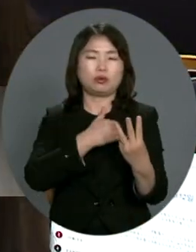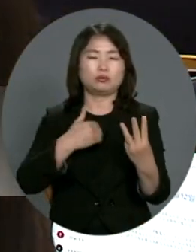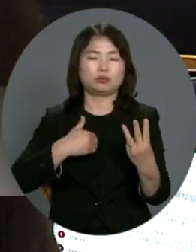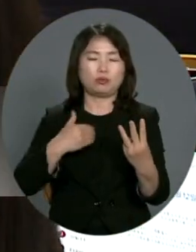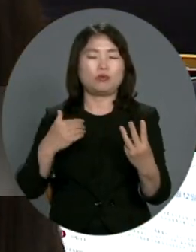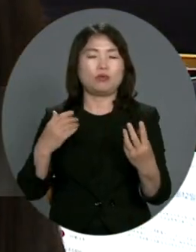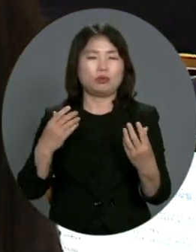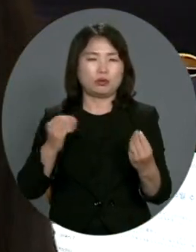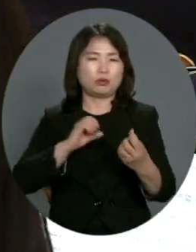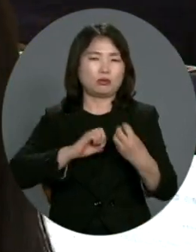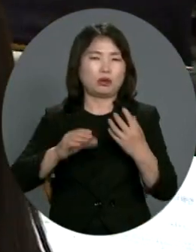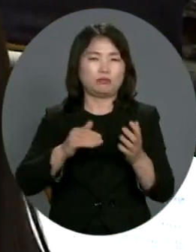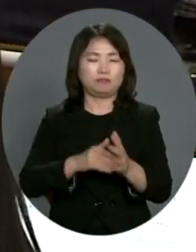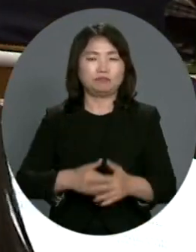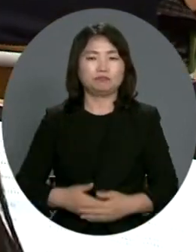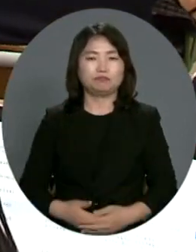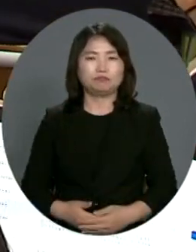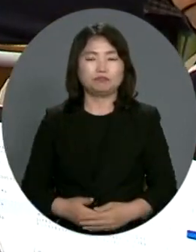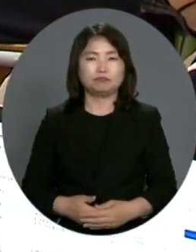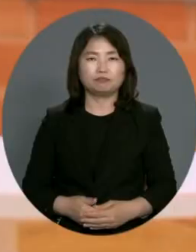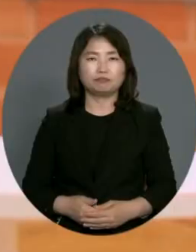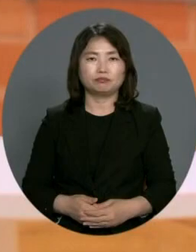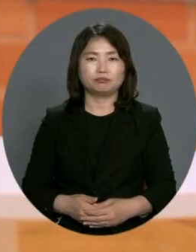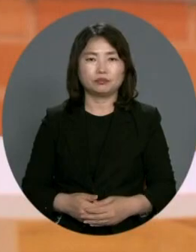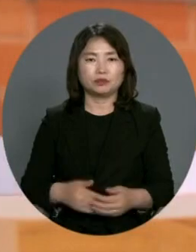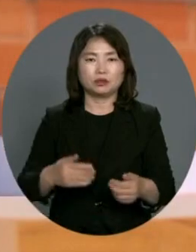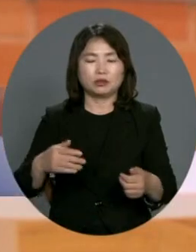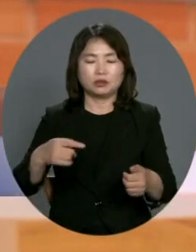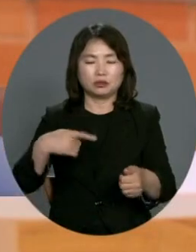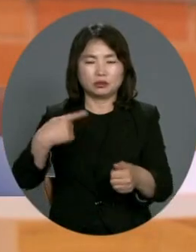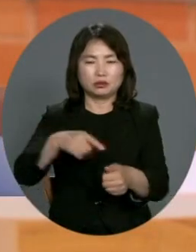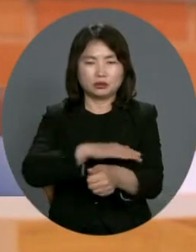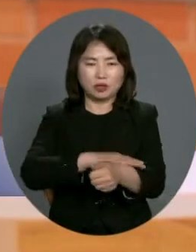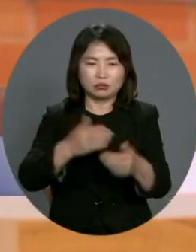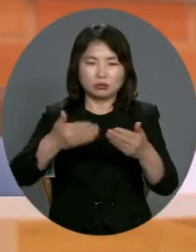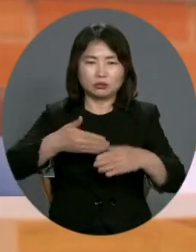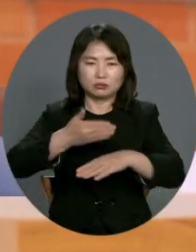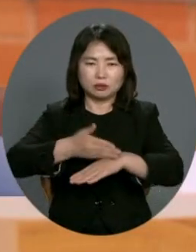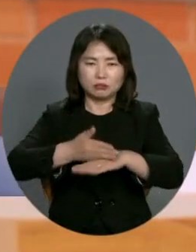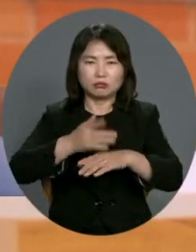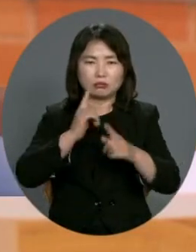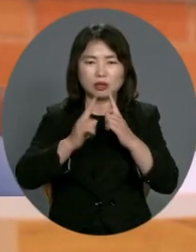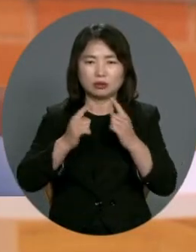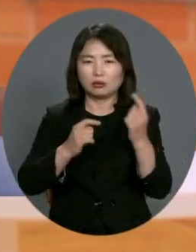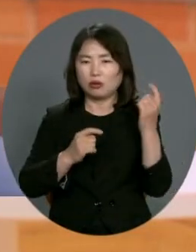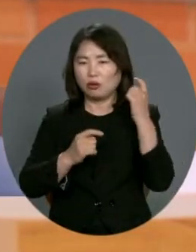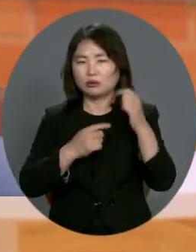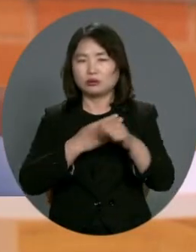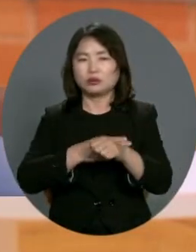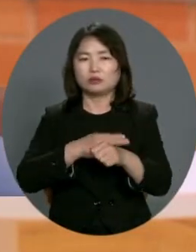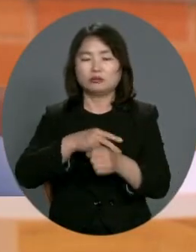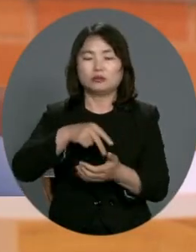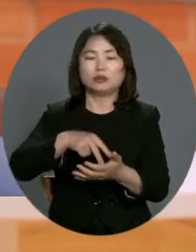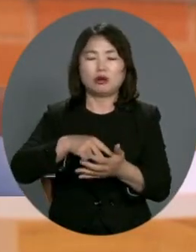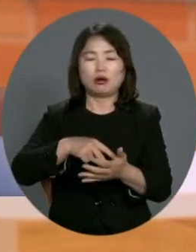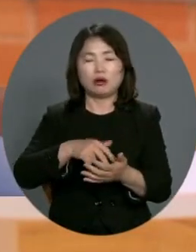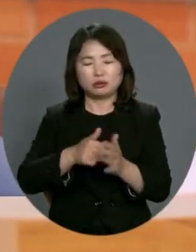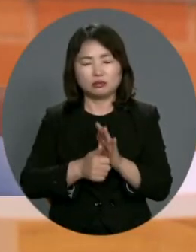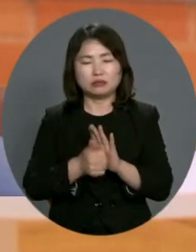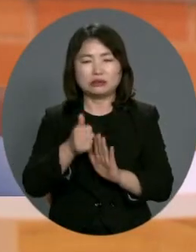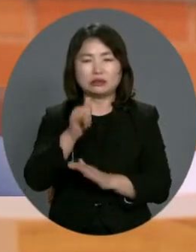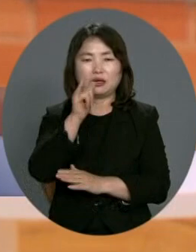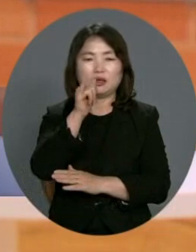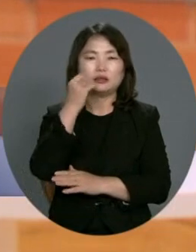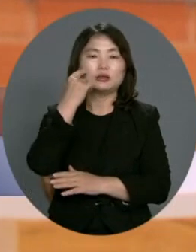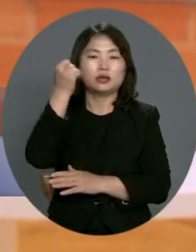불과하다는 결과가 나오기도 했습니다. 잘 가르쳐주셔서 감사합니다라는 그 말들이 선생님들께 희망의